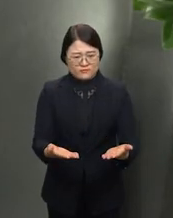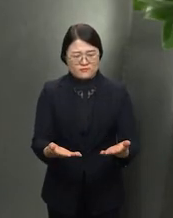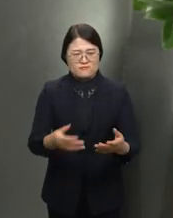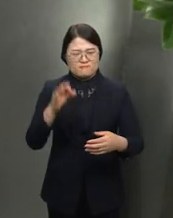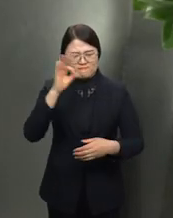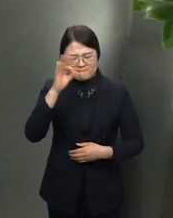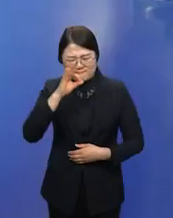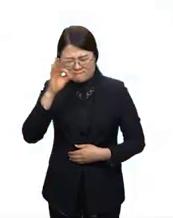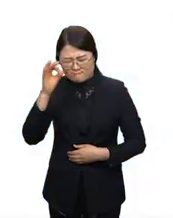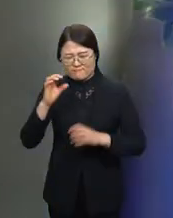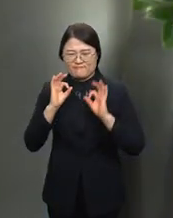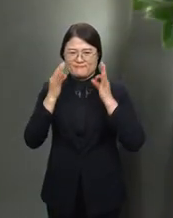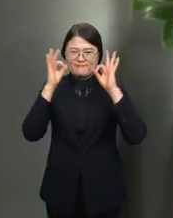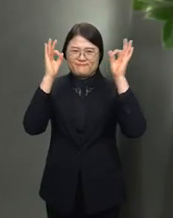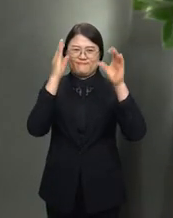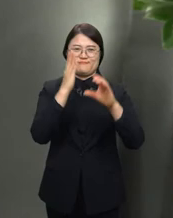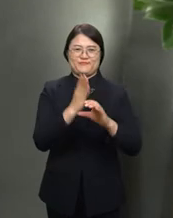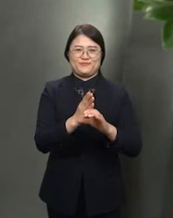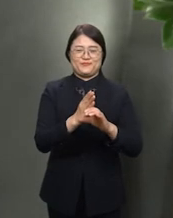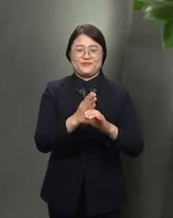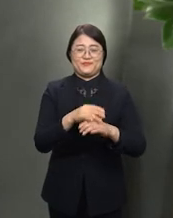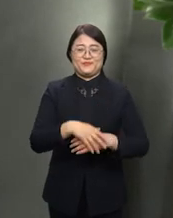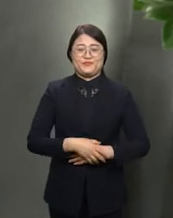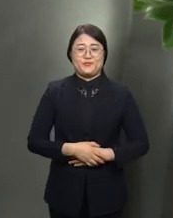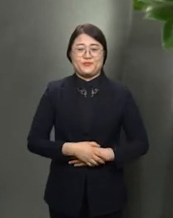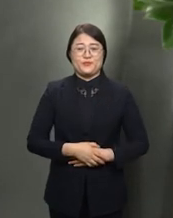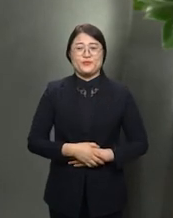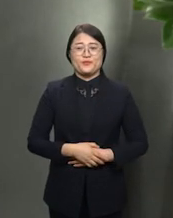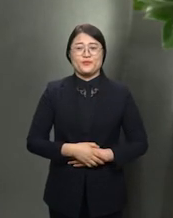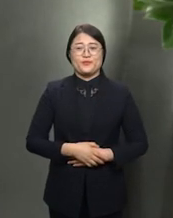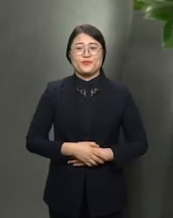노력하고 있습니다. 이제 제가